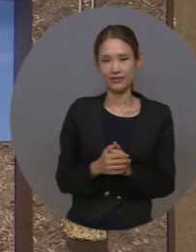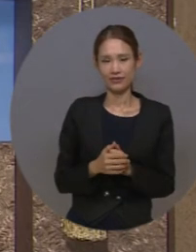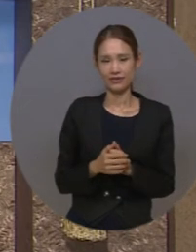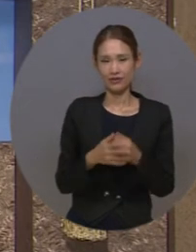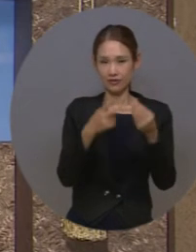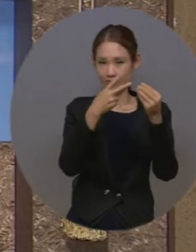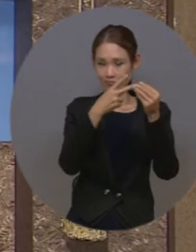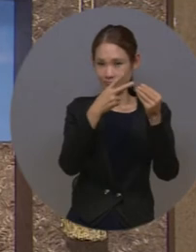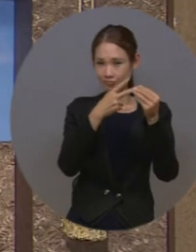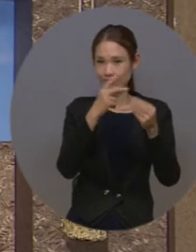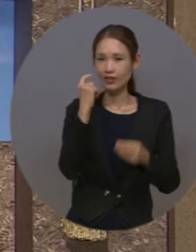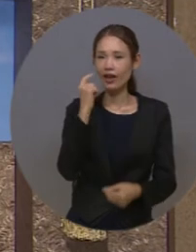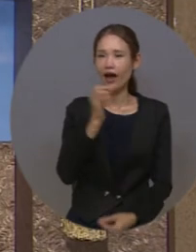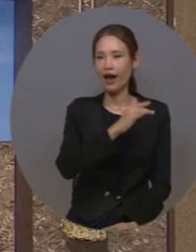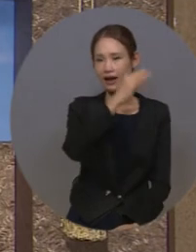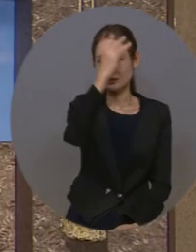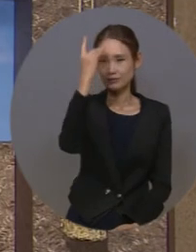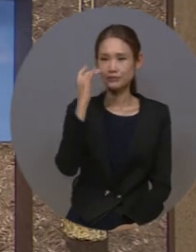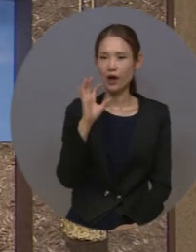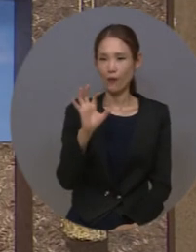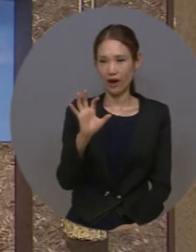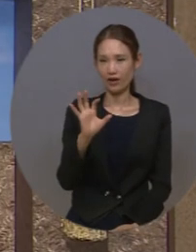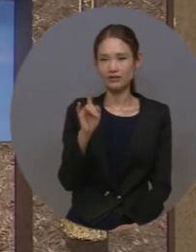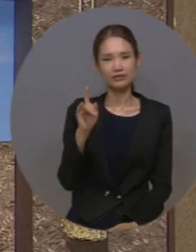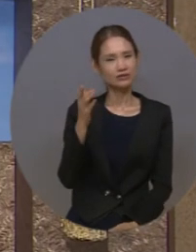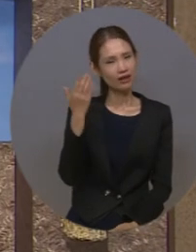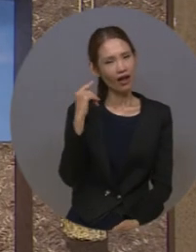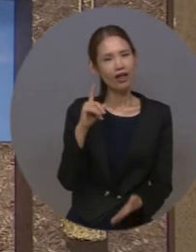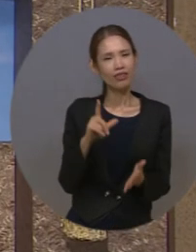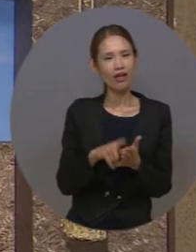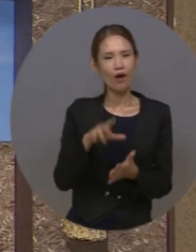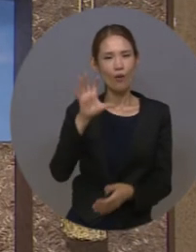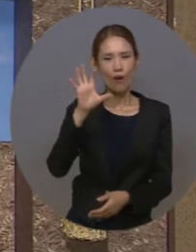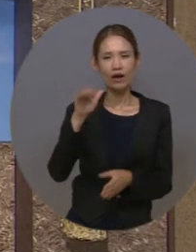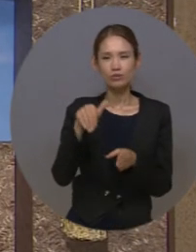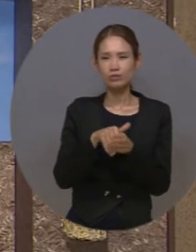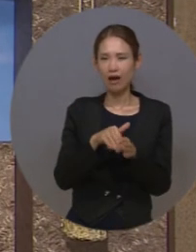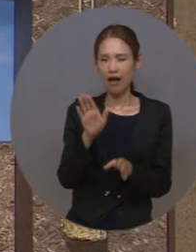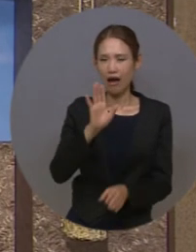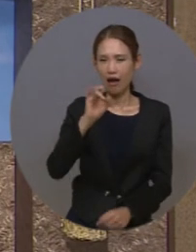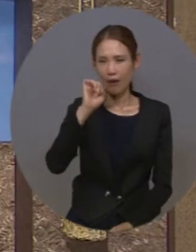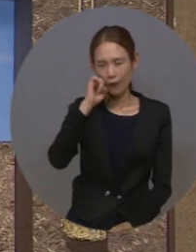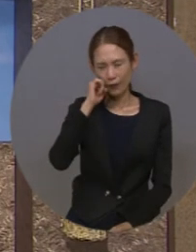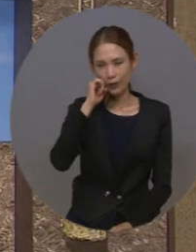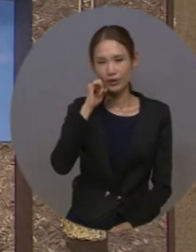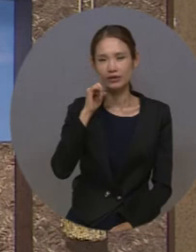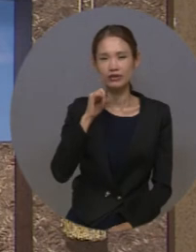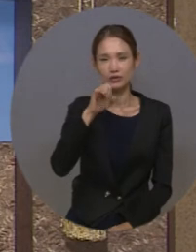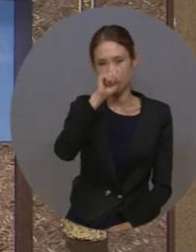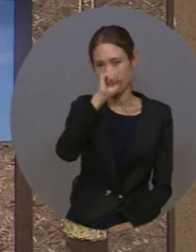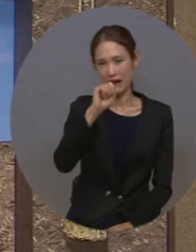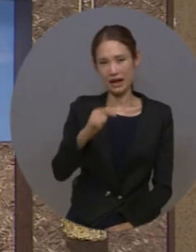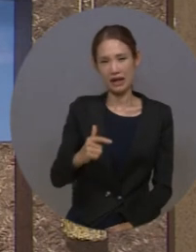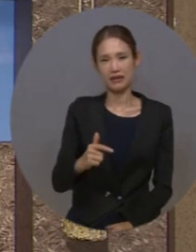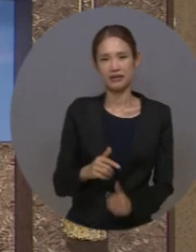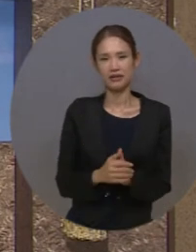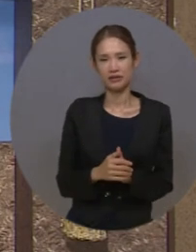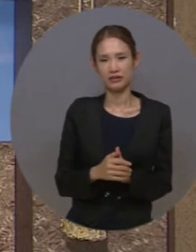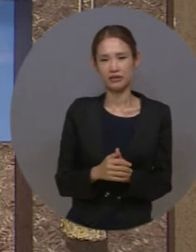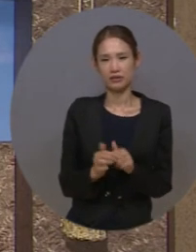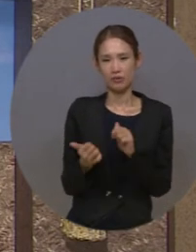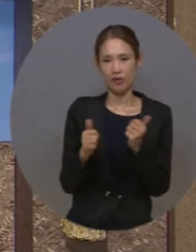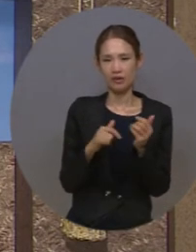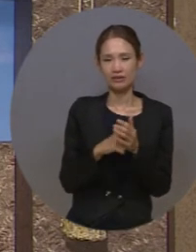그 아름다운 화장실. 그때만 해도 화장실 문화가 이렇게 좋지는 않았습니다. 네, 맞아요. 근데 이제 그 당시 우리